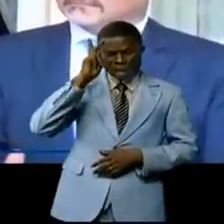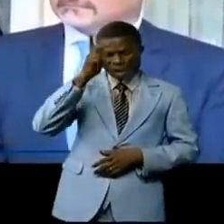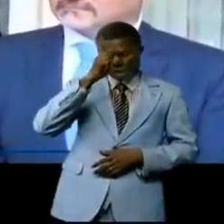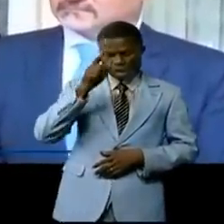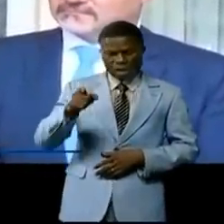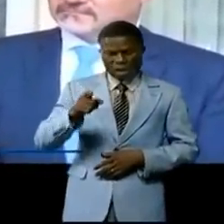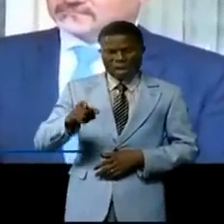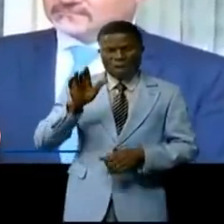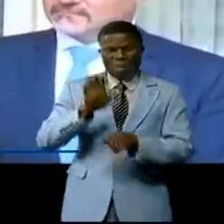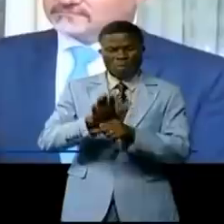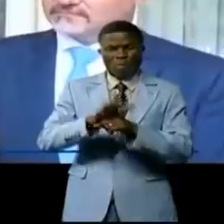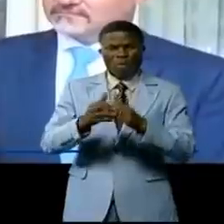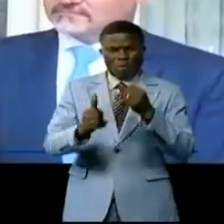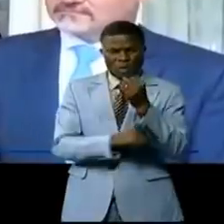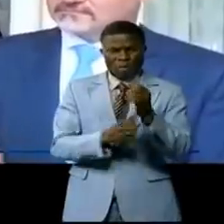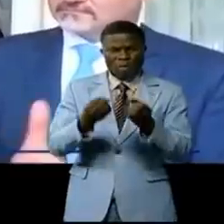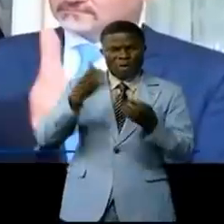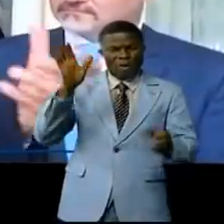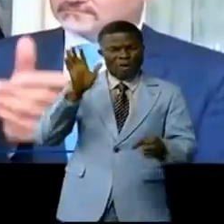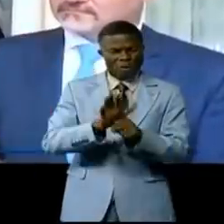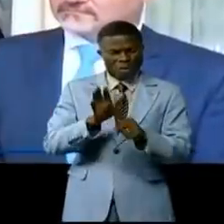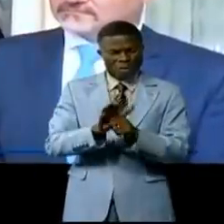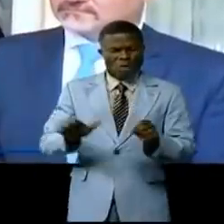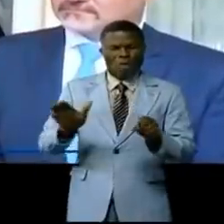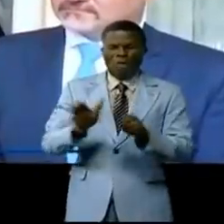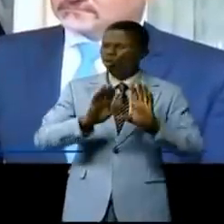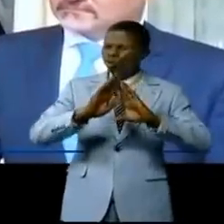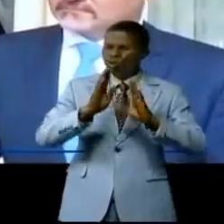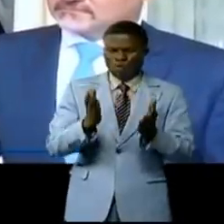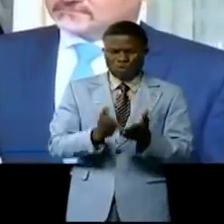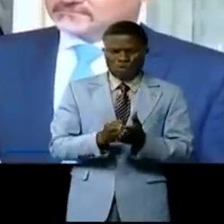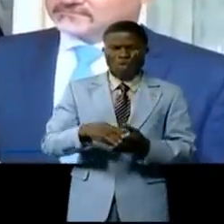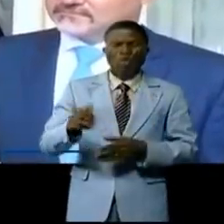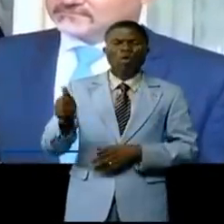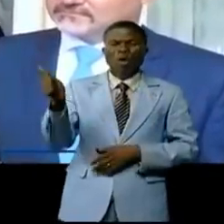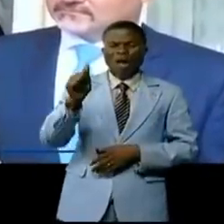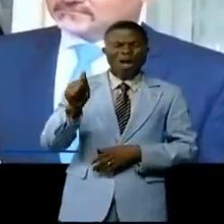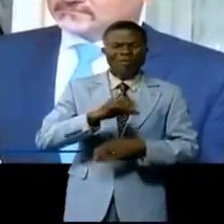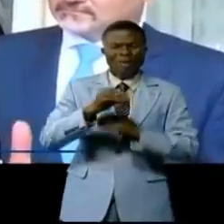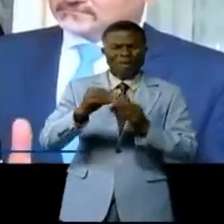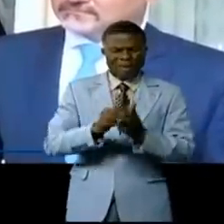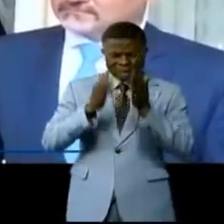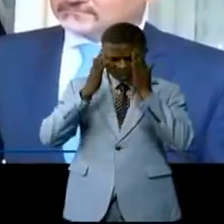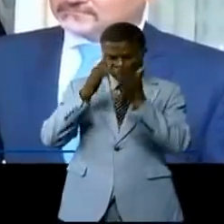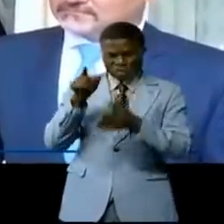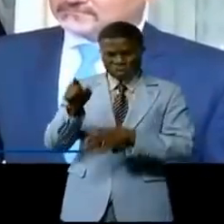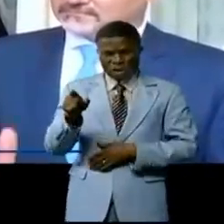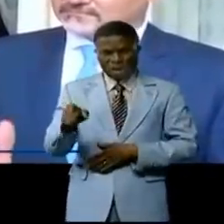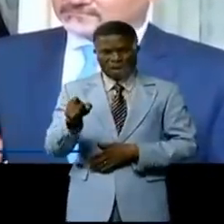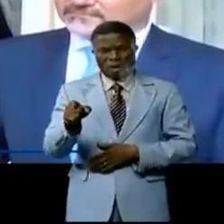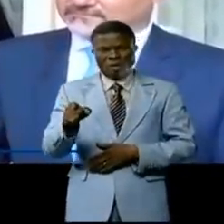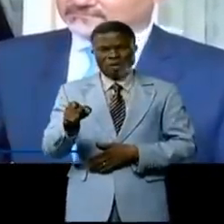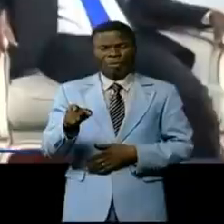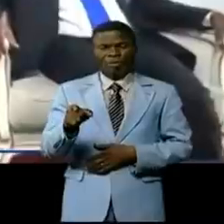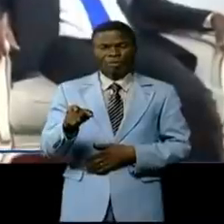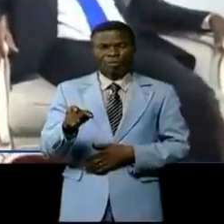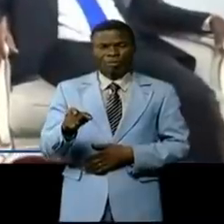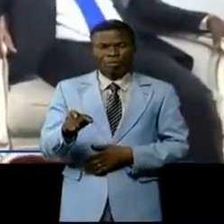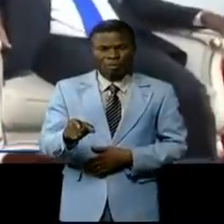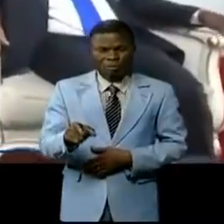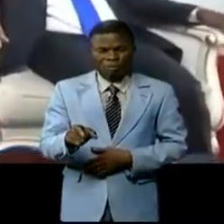très peuplée, dotée de richesses naturelles, tout proche de l'Afrique australe, en relation